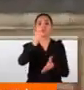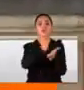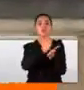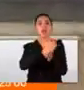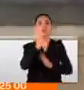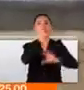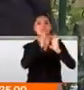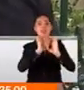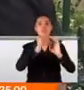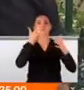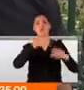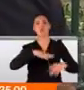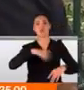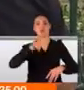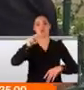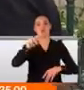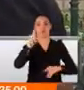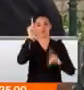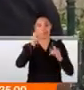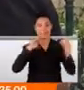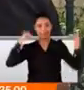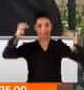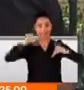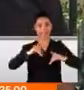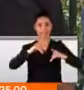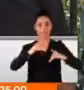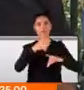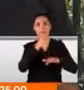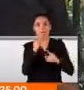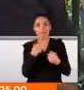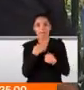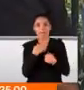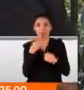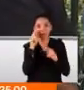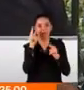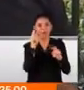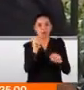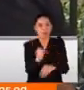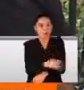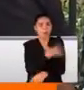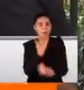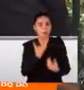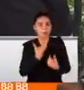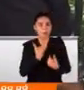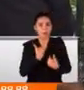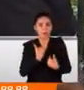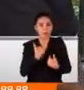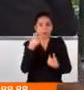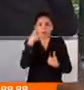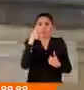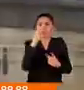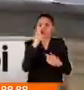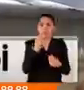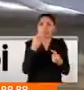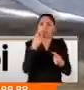gizemini çözmeye çalışıyor. Ben ilk buraya geldiğim zaman bilmiyordum. Bir ara gördüm, hatta ürperdim böyle bir anda. Acaba burada ne işi